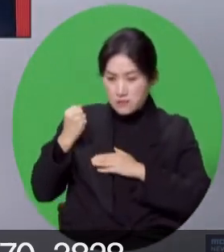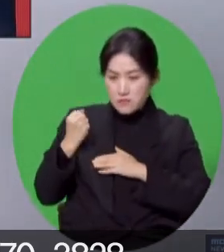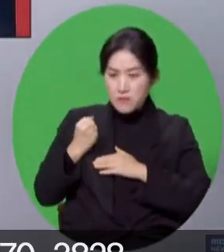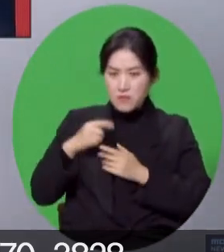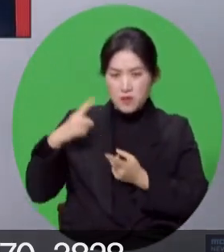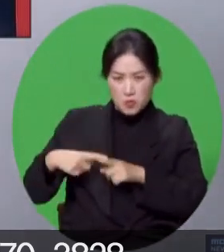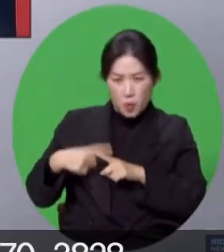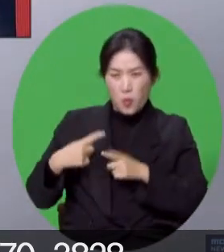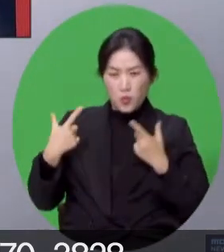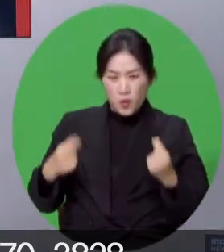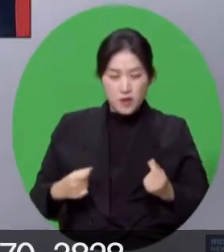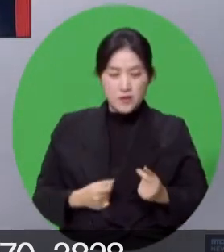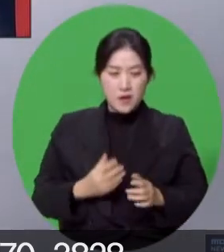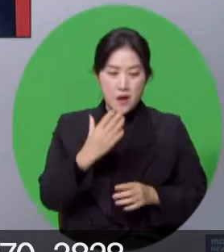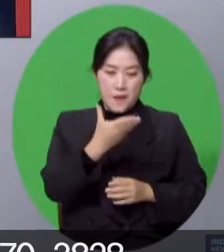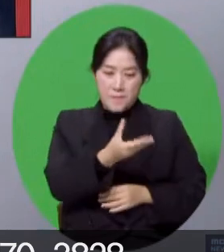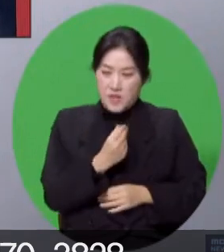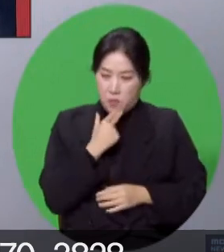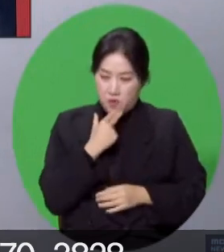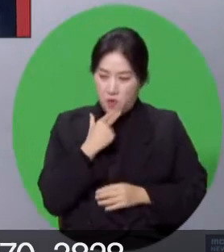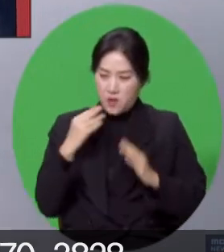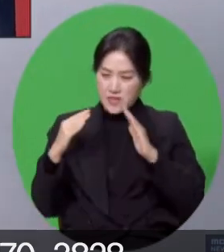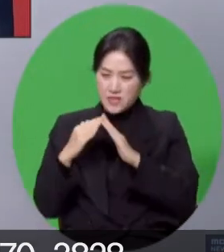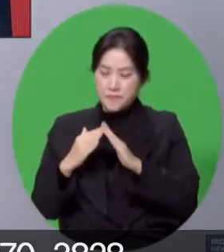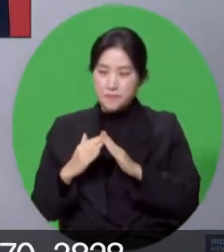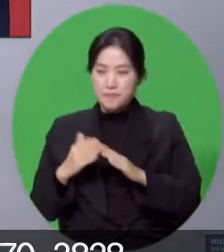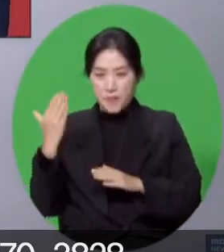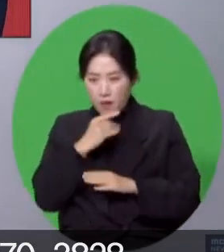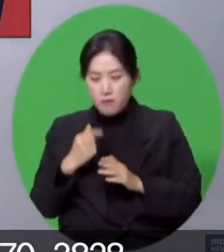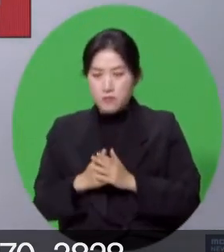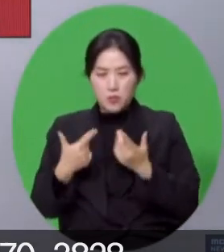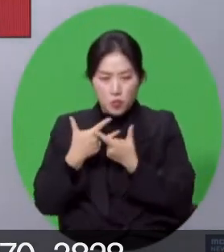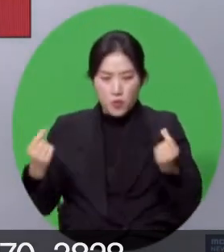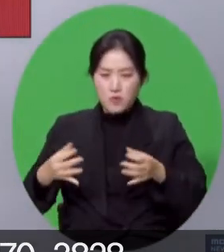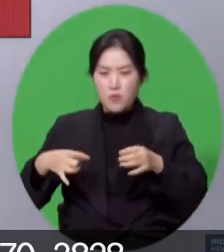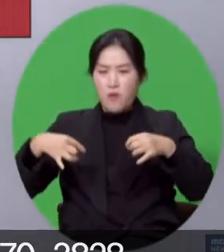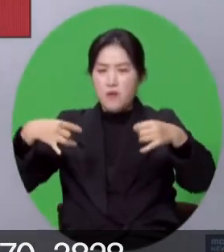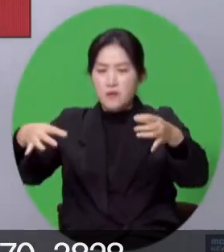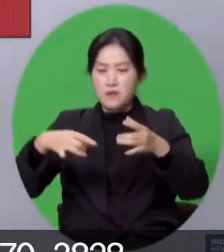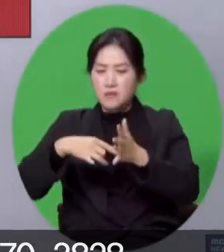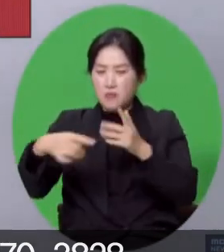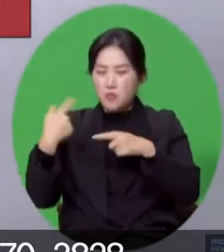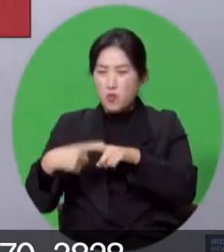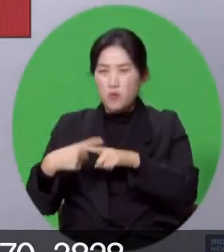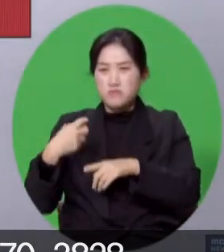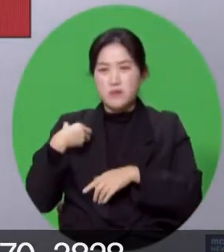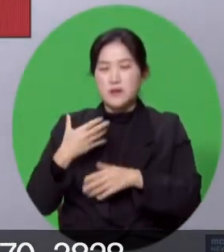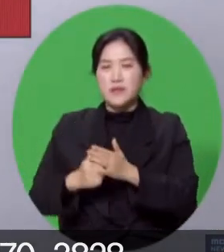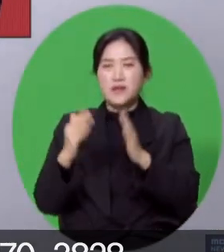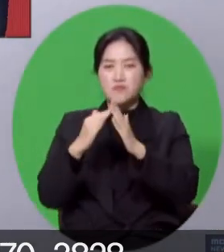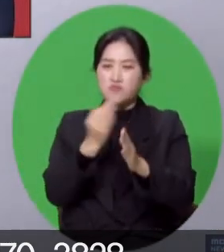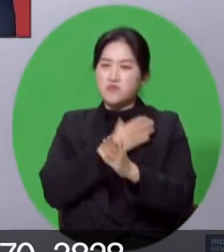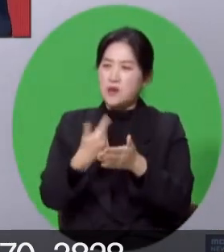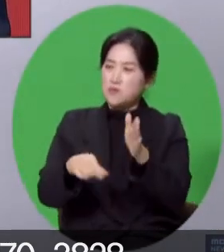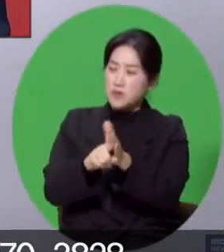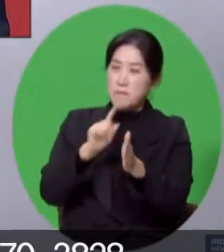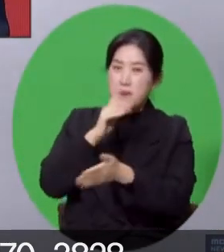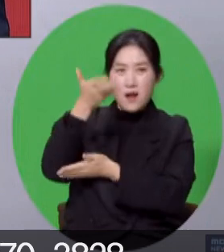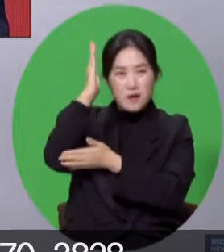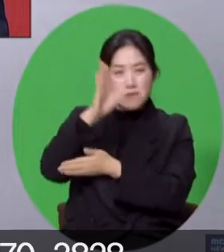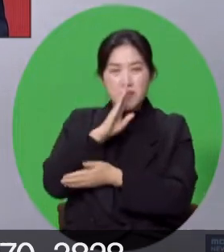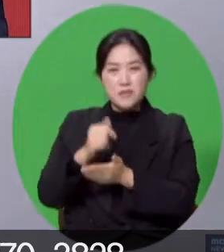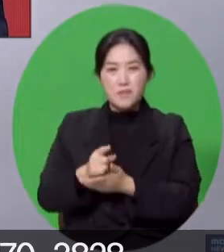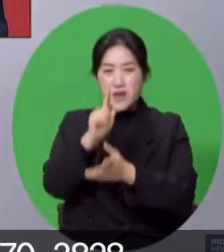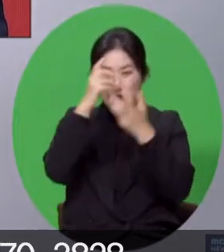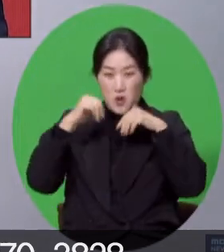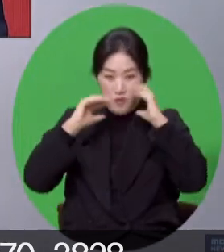거는 좀 합리적으로 바꿔야 된다. 그러니까 이런 집부자들 말씀이죠. 대변하시는 건 알겠는데 에? 그렇게 무슨 국가가 말이지 다